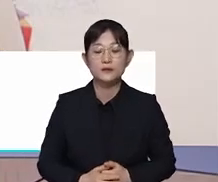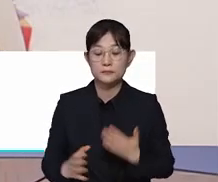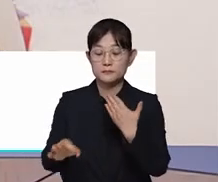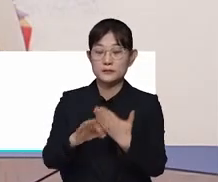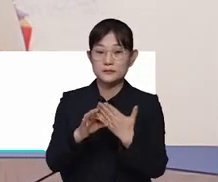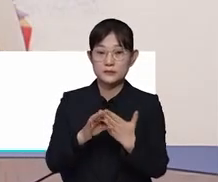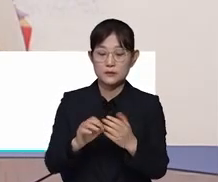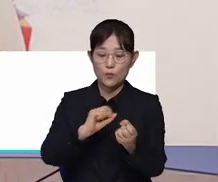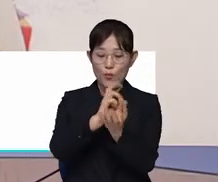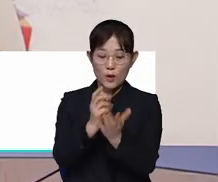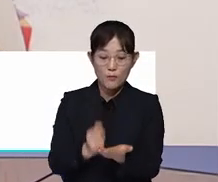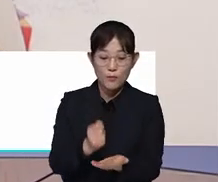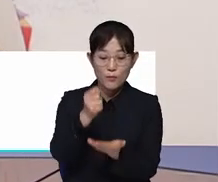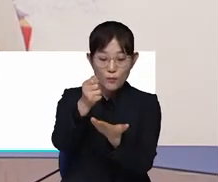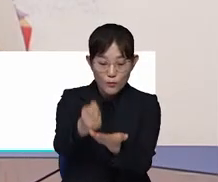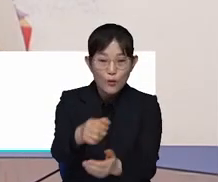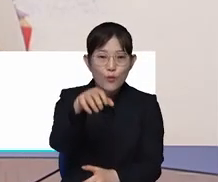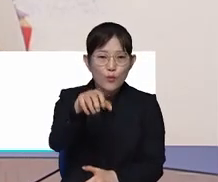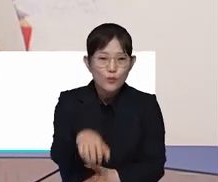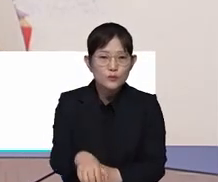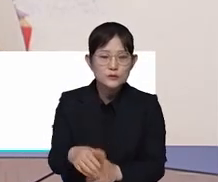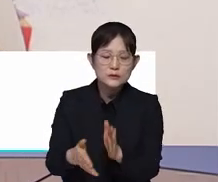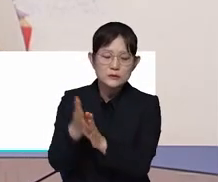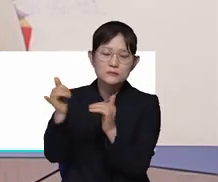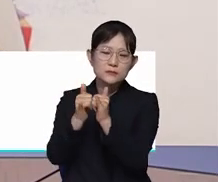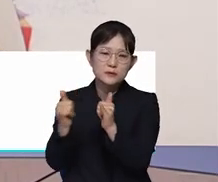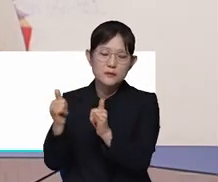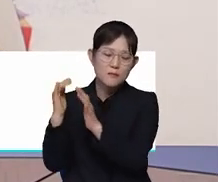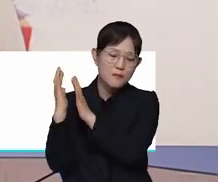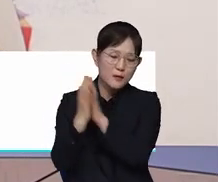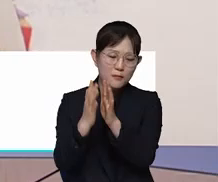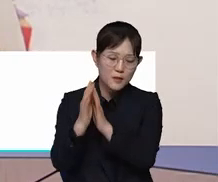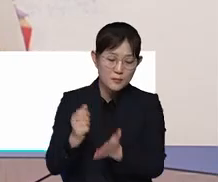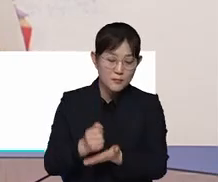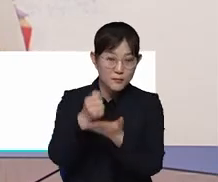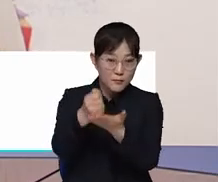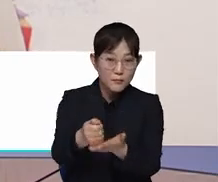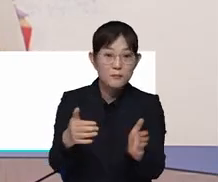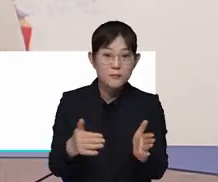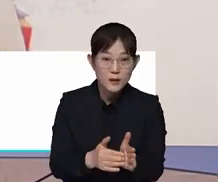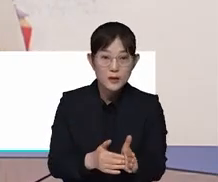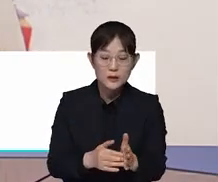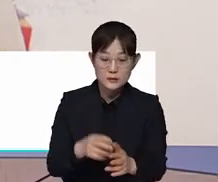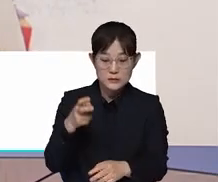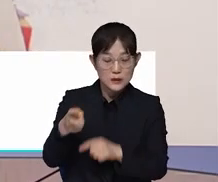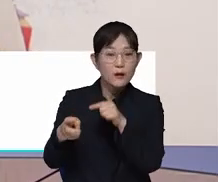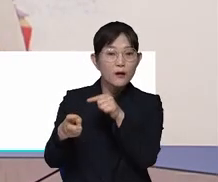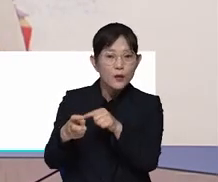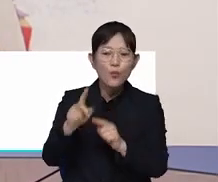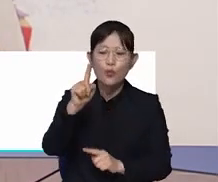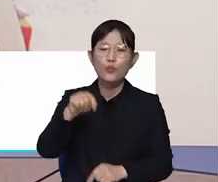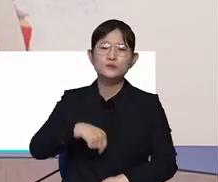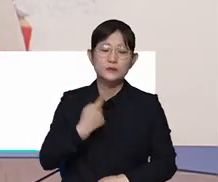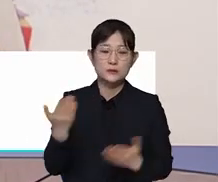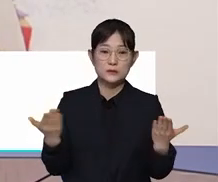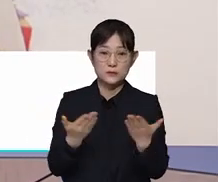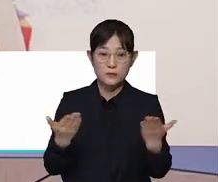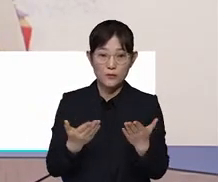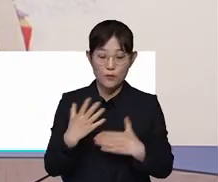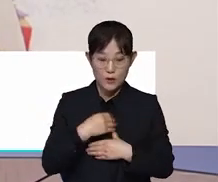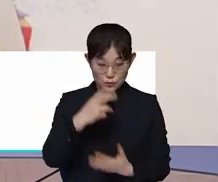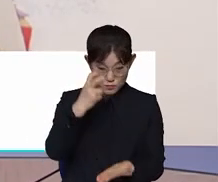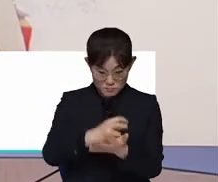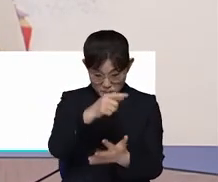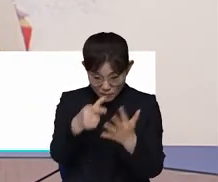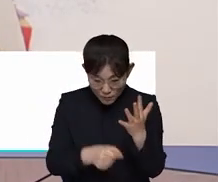분향소에는 시민들의 추모 행렬이 이어졌습니다. 당시 사고 차량에는 한 명만 근무했고 안전 의무 규정이 적용되지